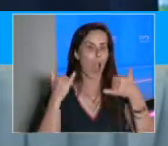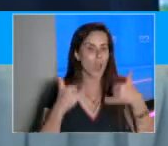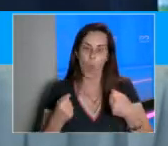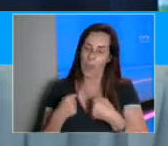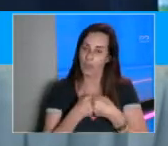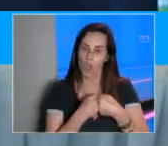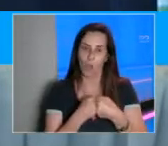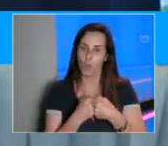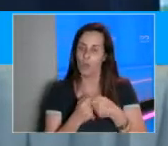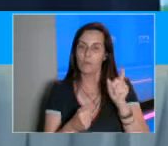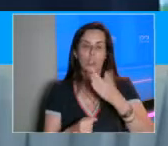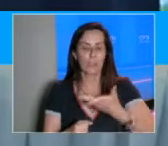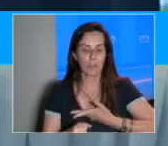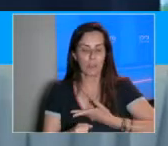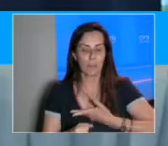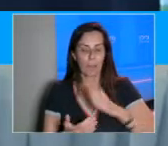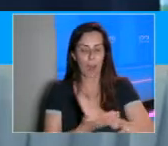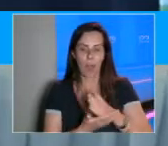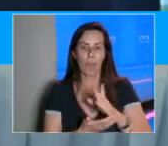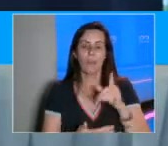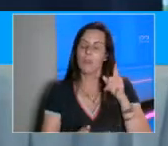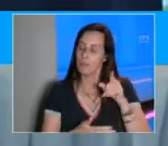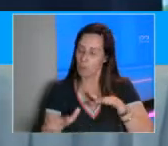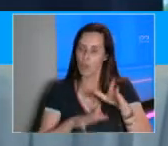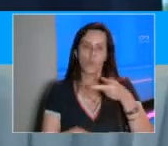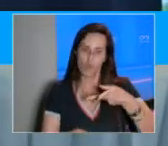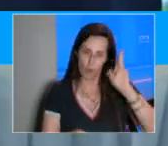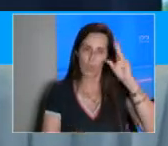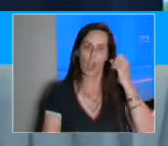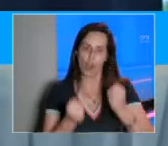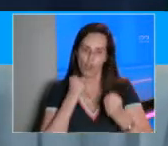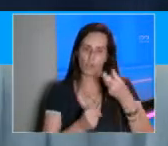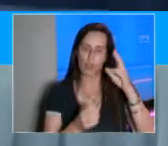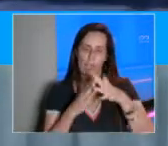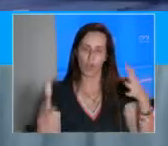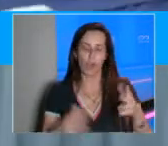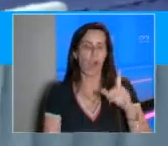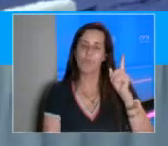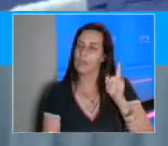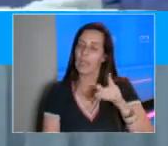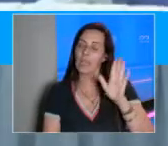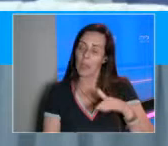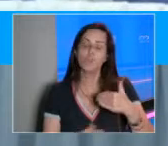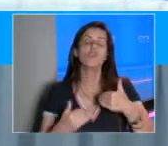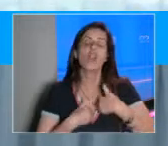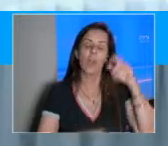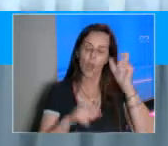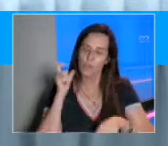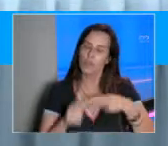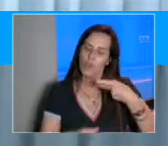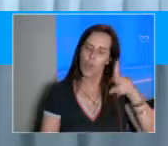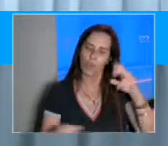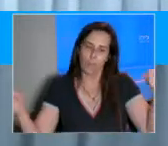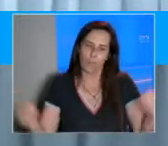האתגר לפני מקבלי ההחלטות, קובע המדיניות, הממשלה, הוא הרבה הרבה יותר גדול. כן. אבל צריך גם שאנחנו אזרחים נהיה